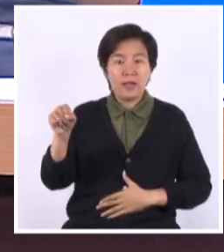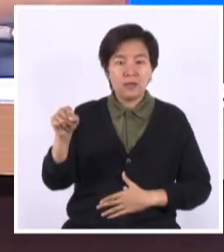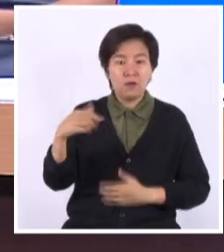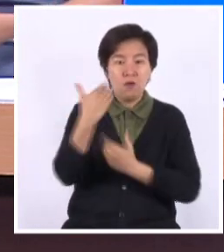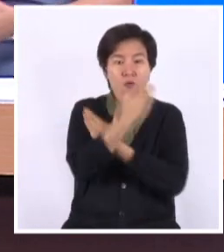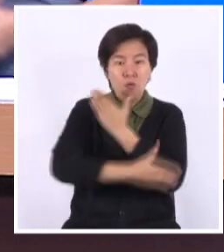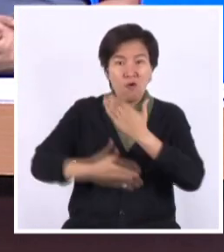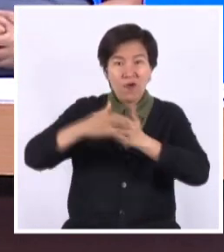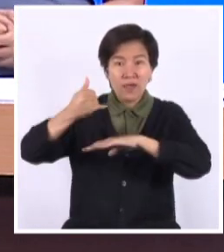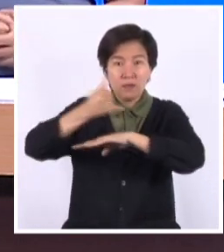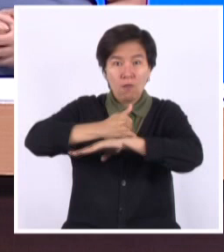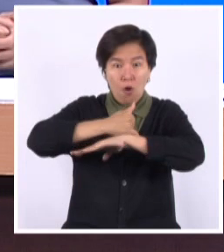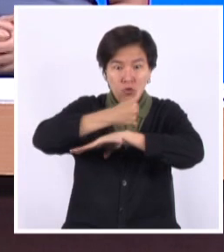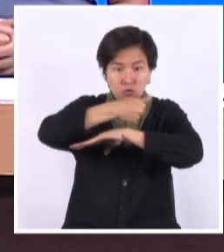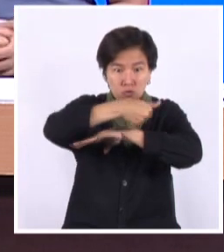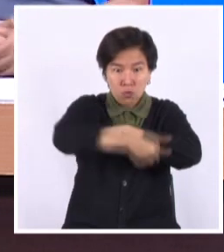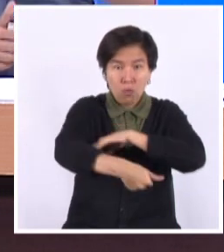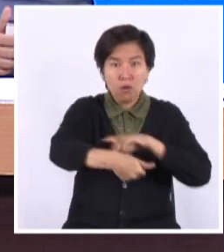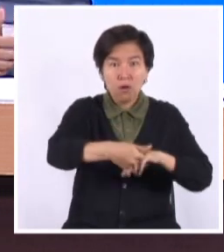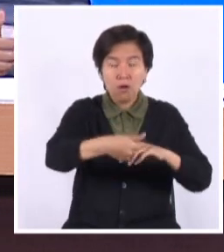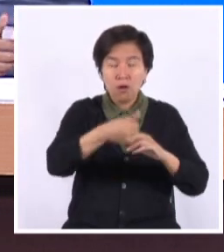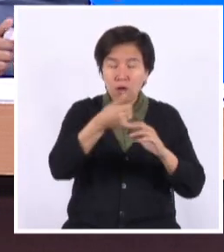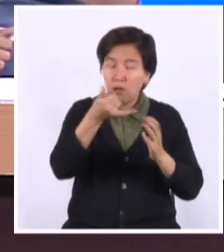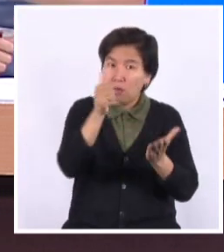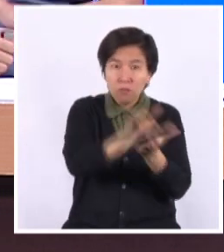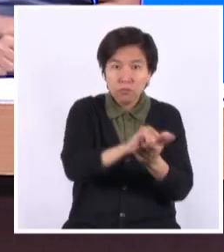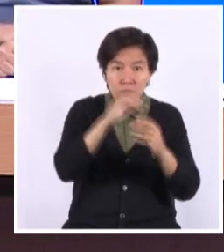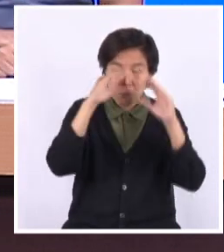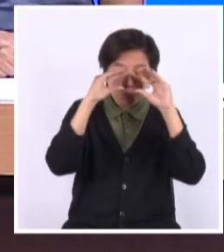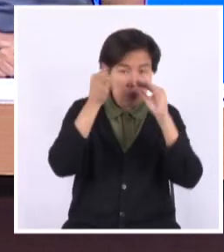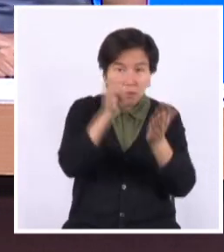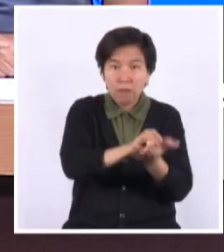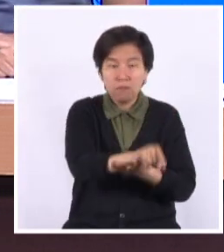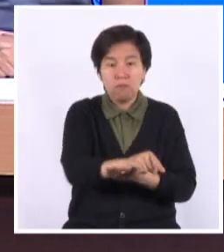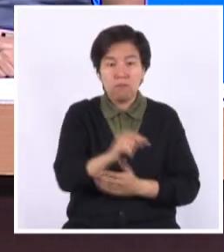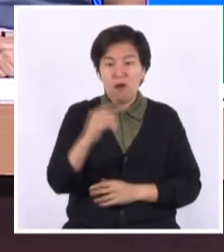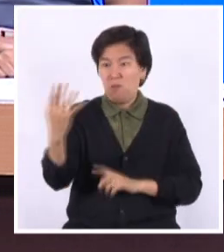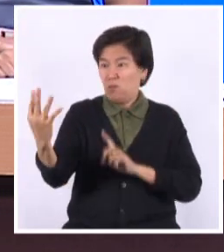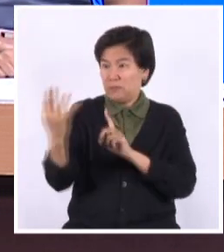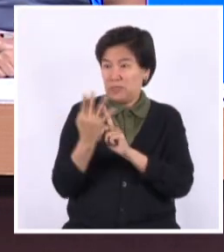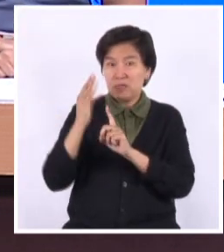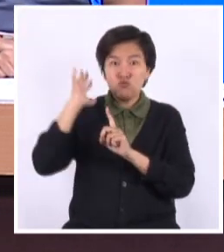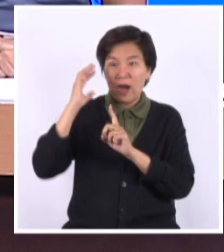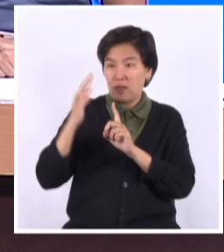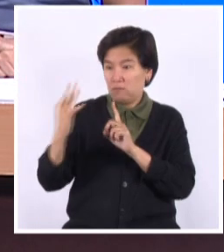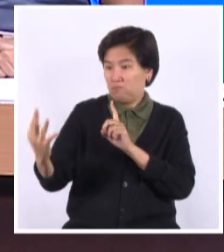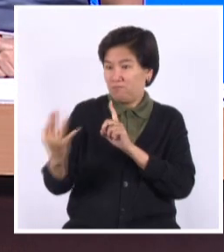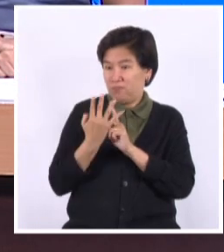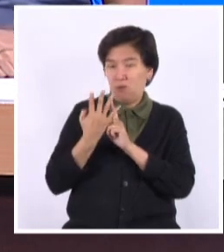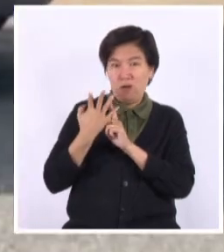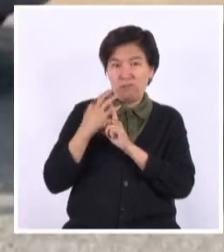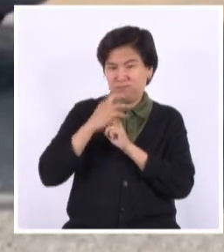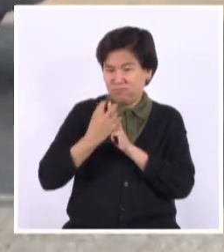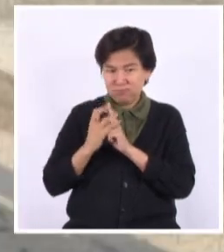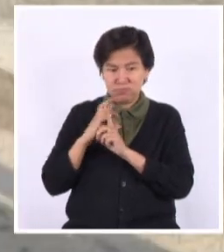ฟแล้วสลบเจ้าตัวเนี่ยอ้างบอกว่ามี4ชายชะกันมารุมทำร้ายร่างกายค่ะแต่ถามไปถามมาเหมือนจะ